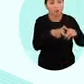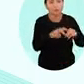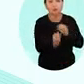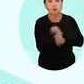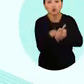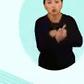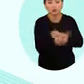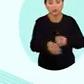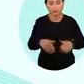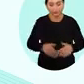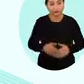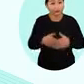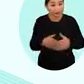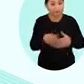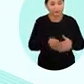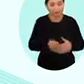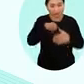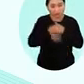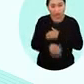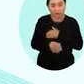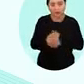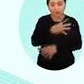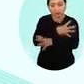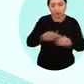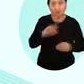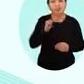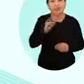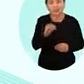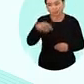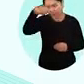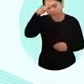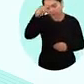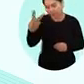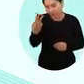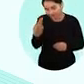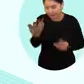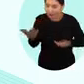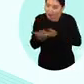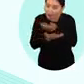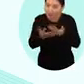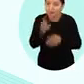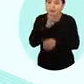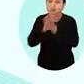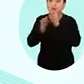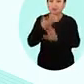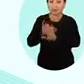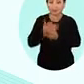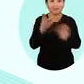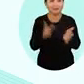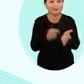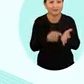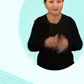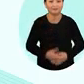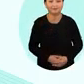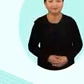хөгжлийн бэрхшээлийн онцлог, жирэмслэл болон төрөлтөнд хэрхэн нөлөөлөхийг эмчтэйгээ хамт судалж, эрслээс урьдчилан сэргийлэх